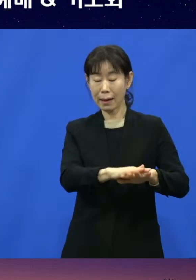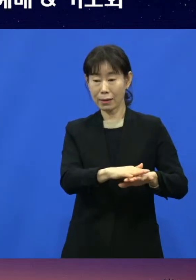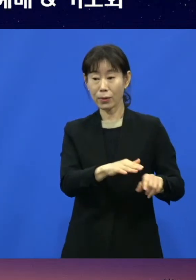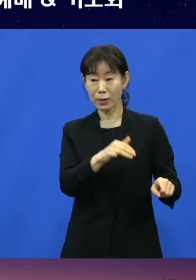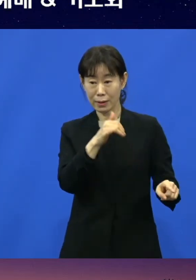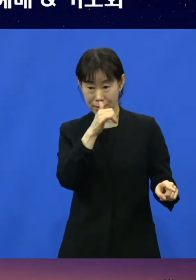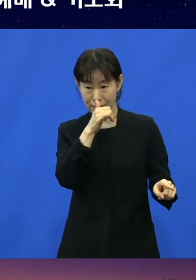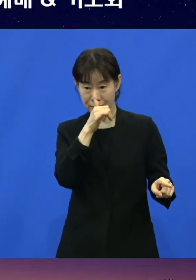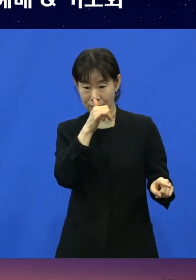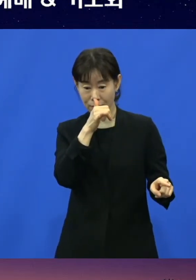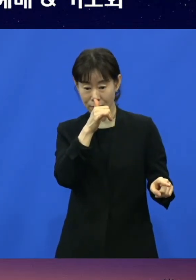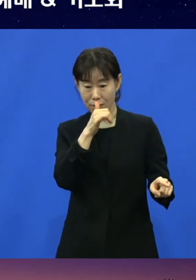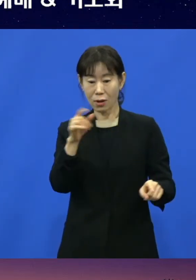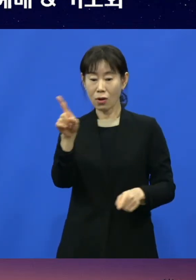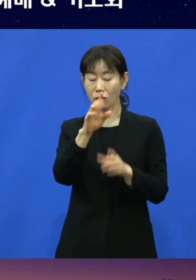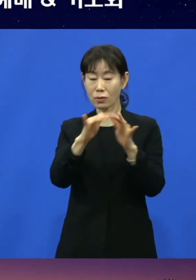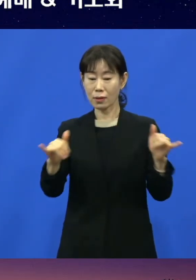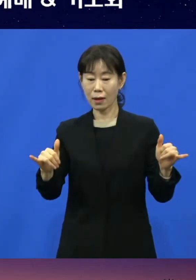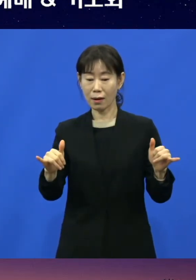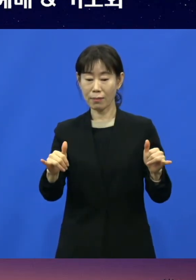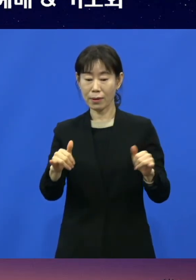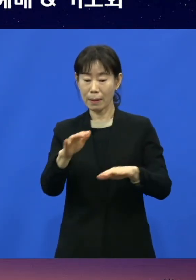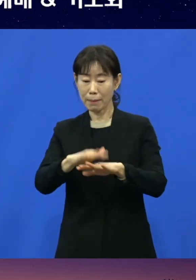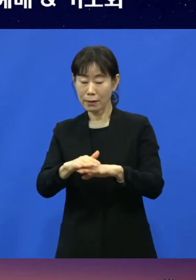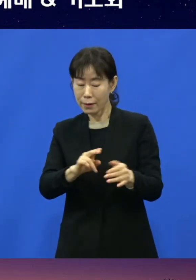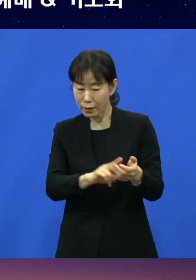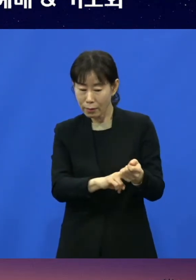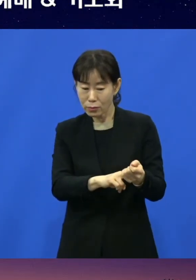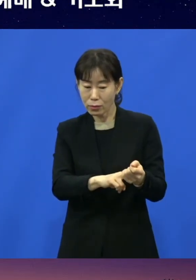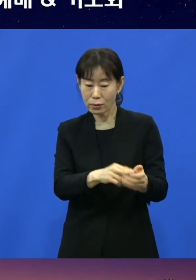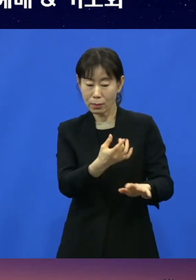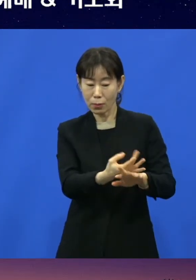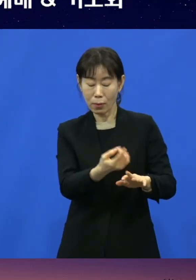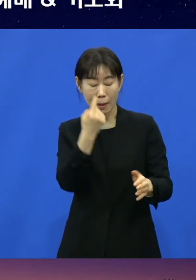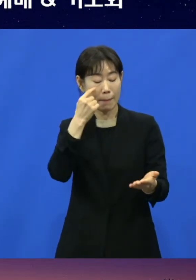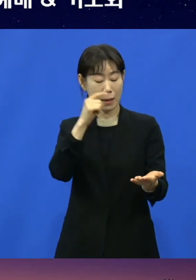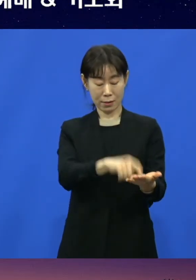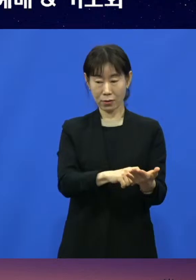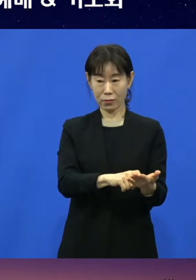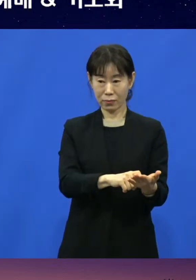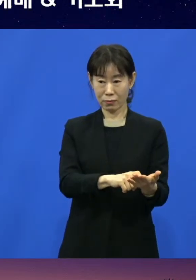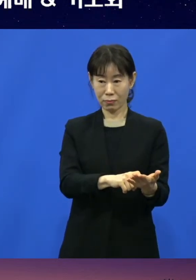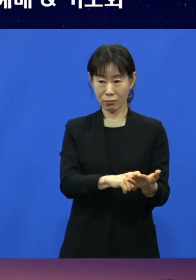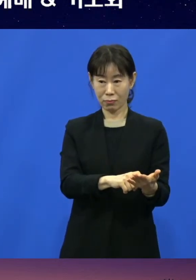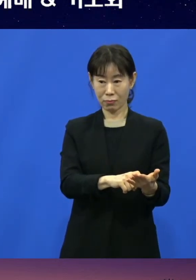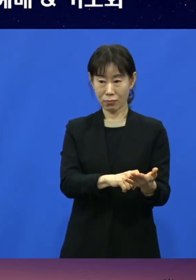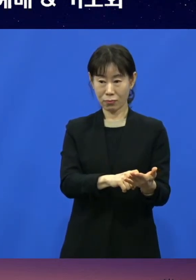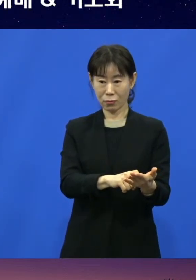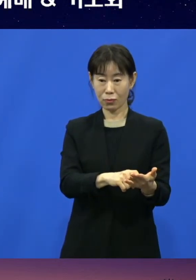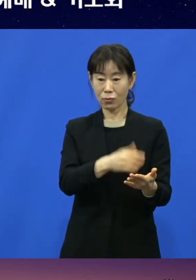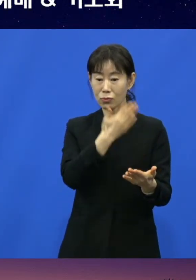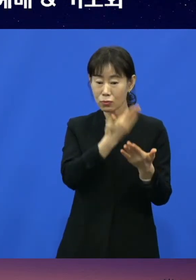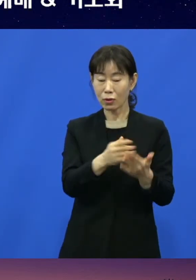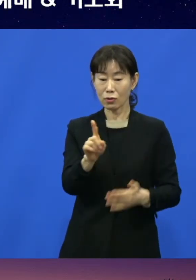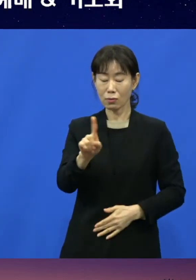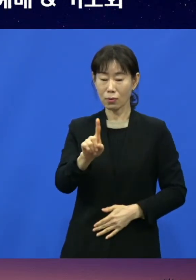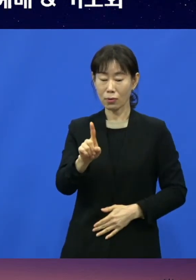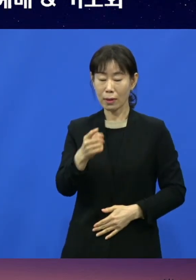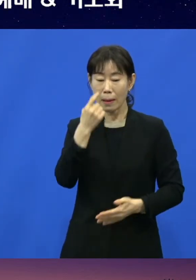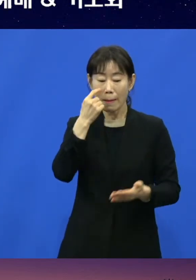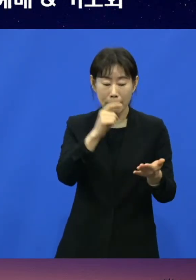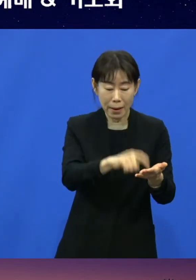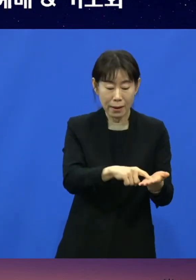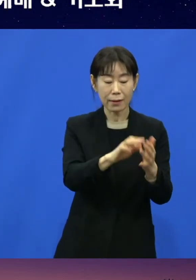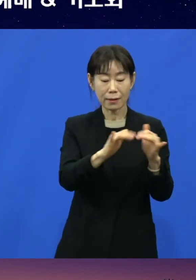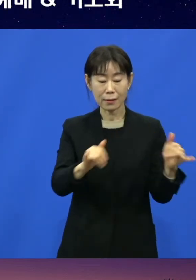어떤 사람이 그 보화를 발견했다는 겁니다. 발견했다. 이 핵심은 무엇입니까? 누가 발견을 했느냐는